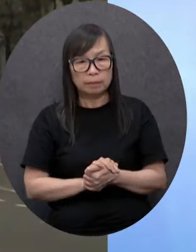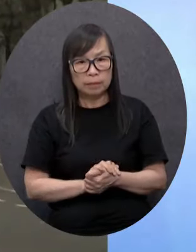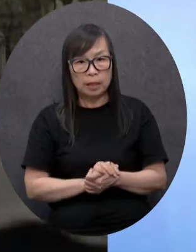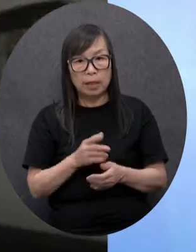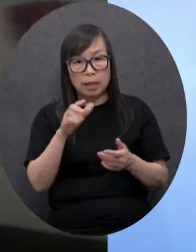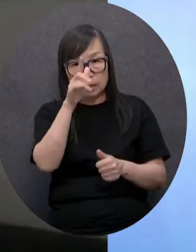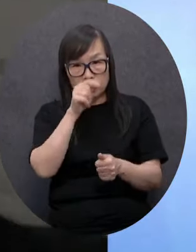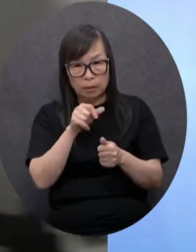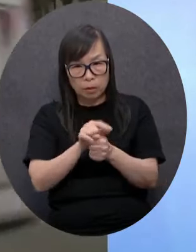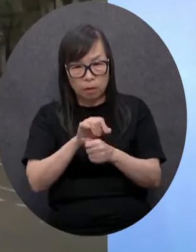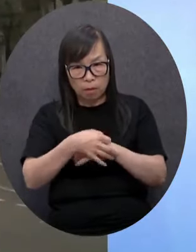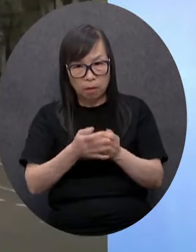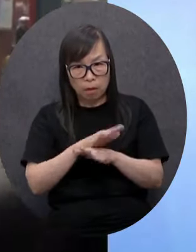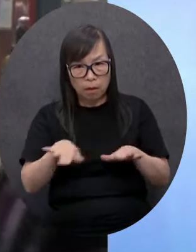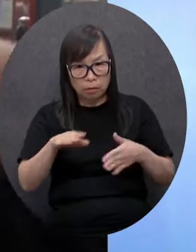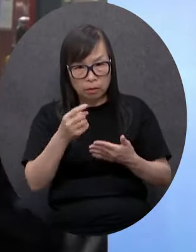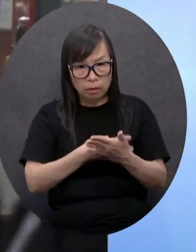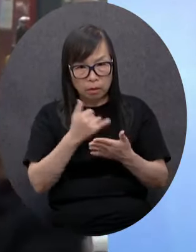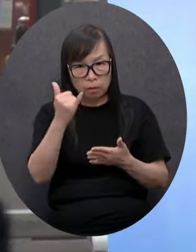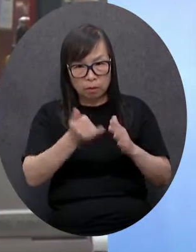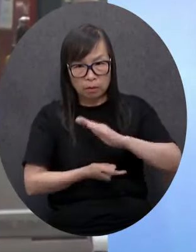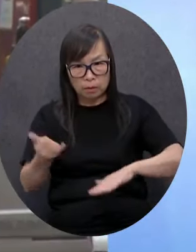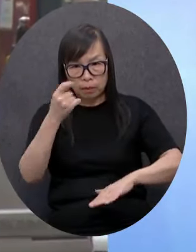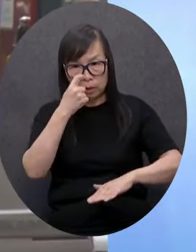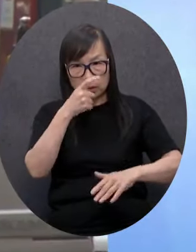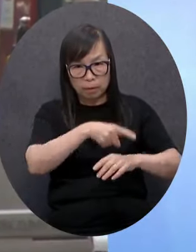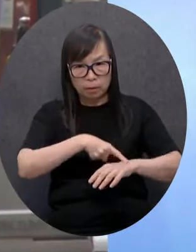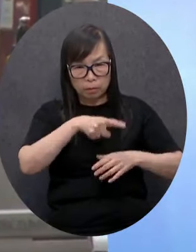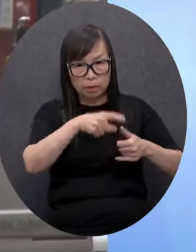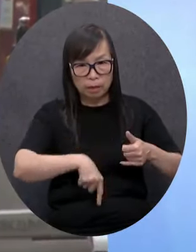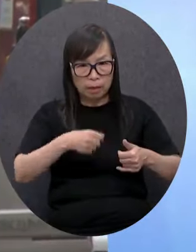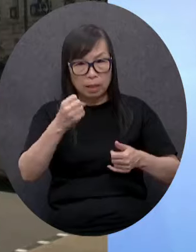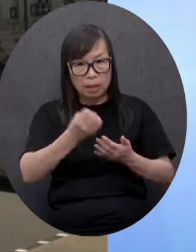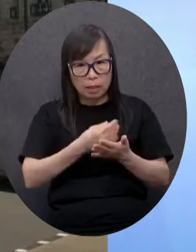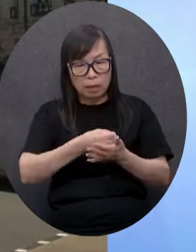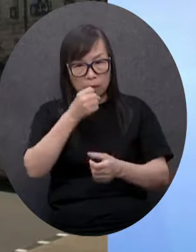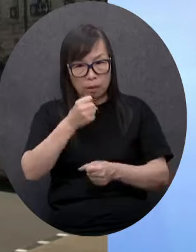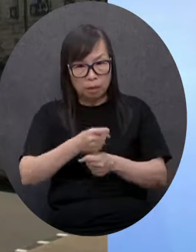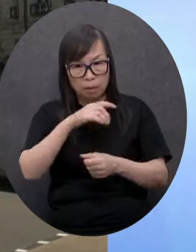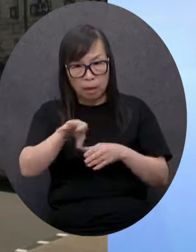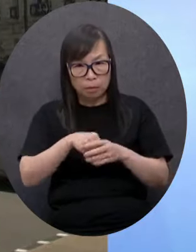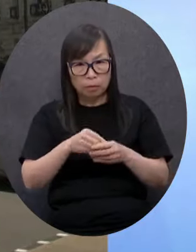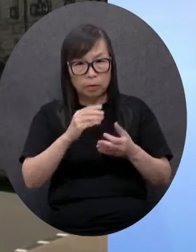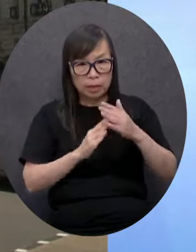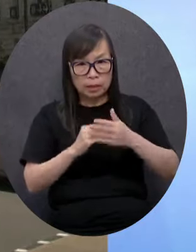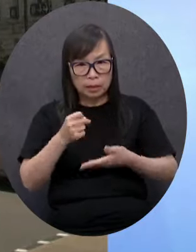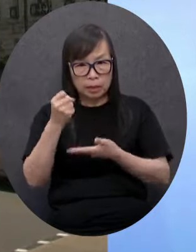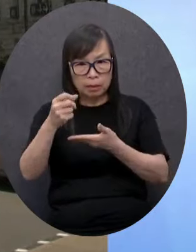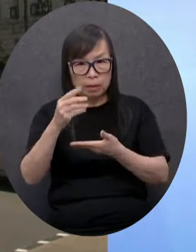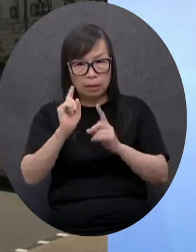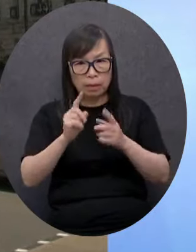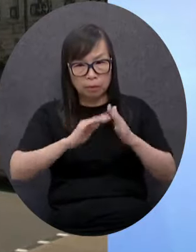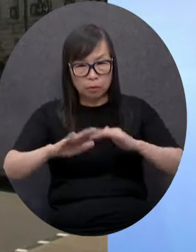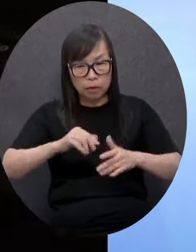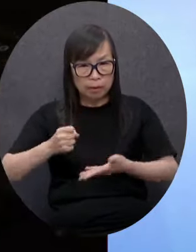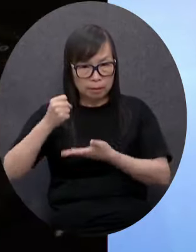政府根据维护国家安全条例，向六名潜逃英国的被通缉人士施行措施，当中包括禁止提供资金等或处理